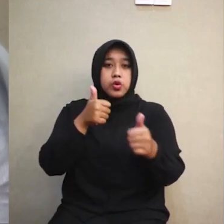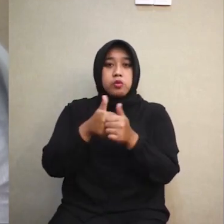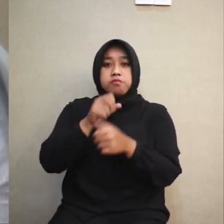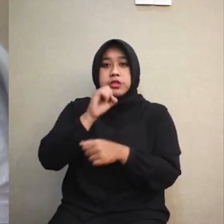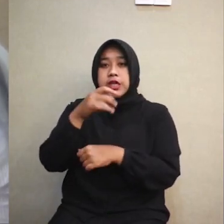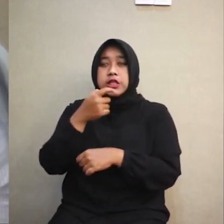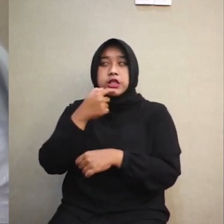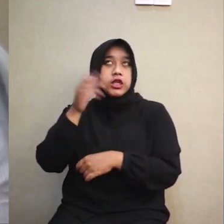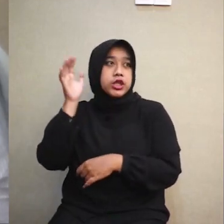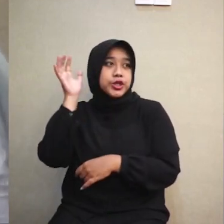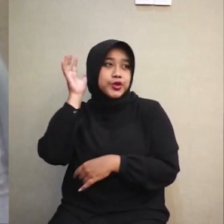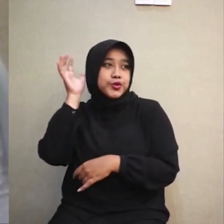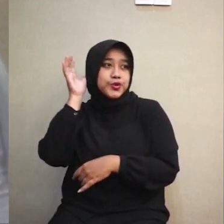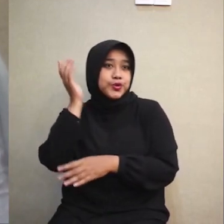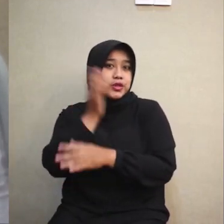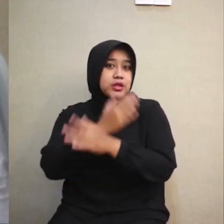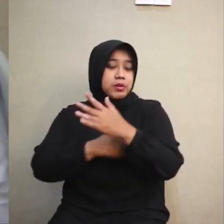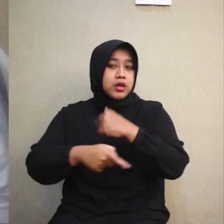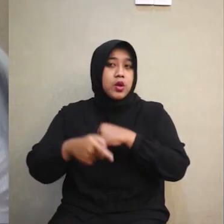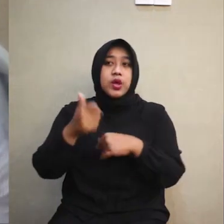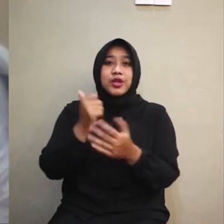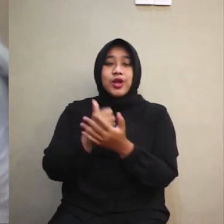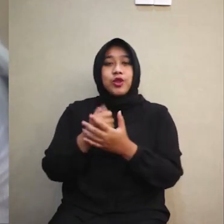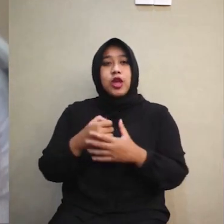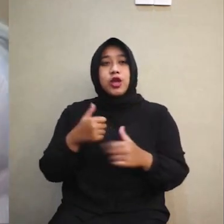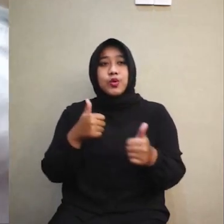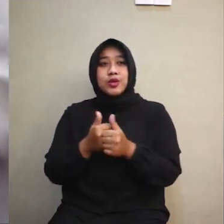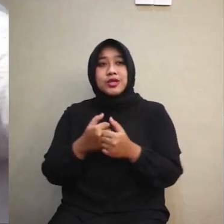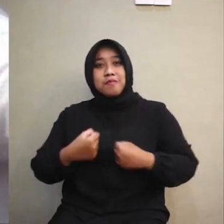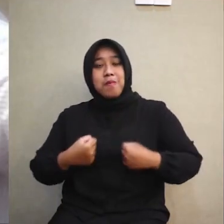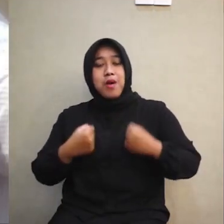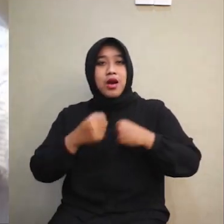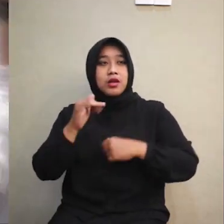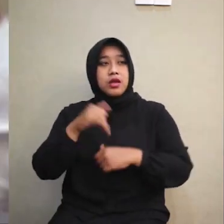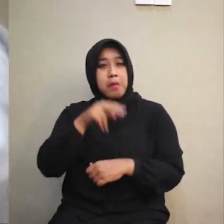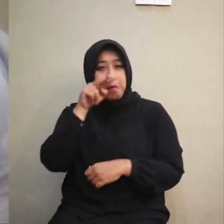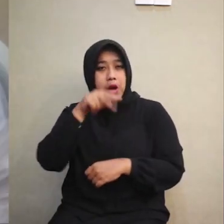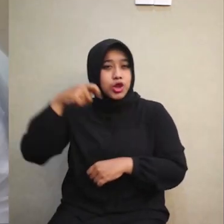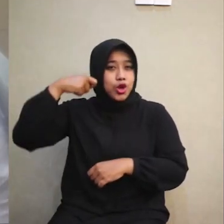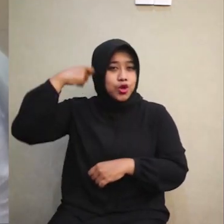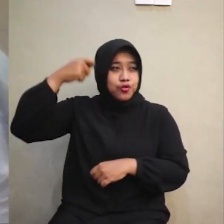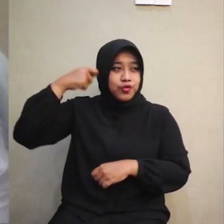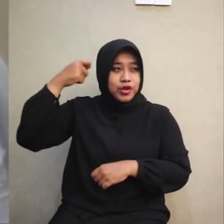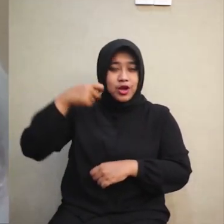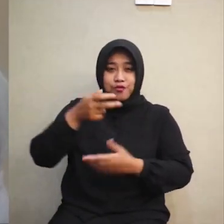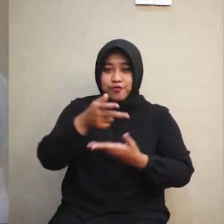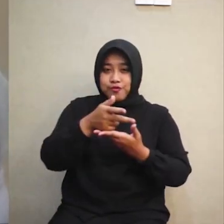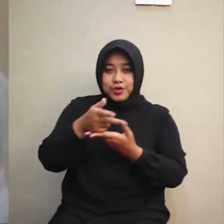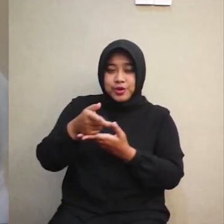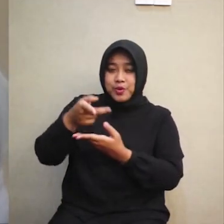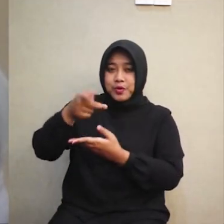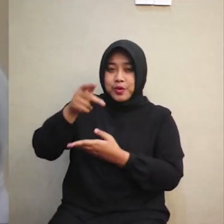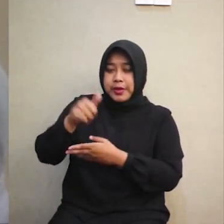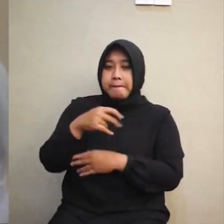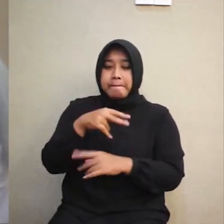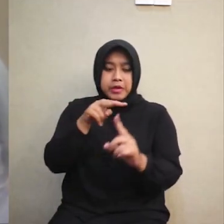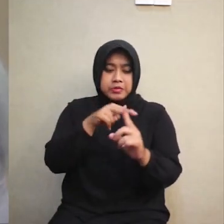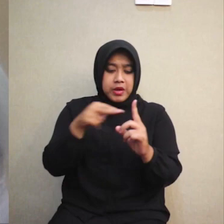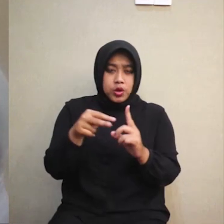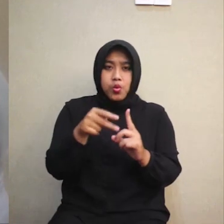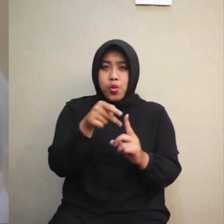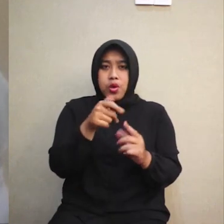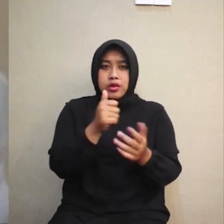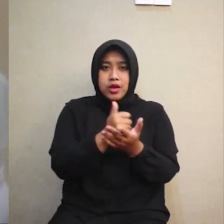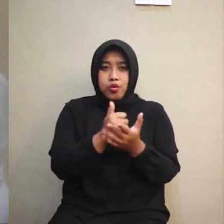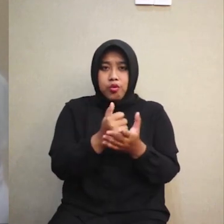isu disabilitas mereka kakaknya antusias yang pertama kalau lihat film tadi ya yang video tadi kemudian perspektifnya udah dapet